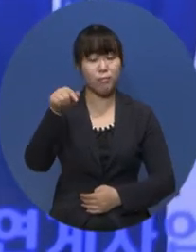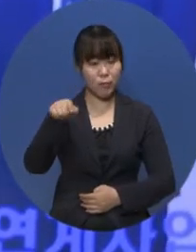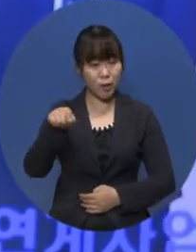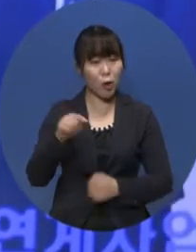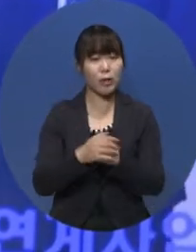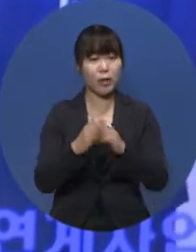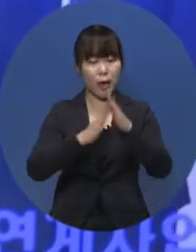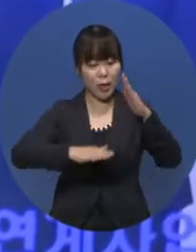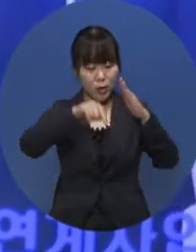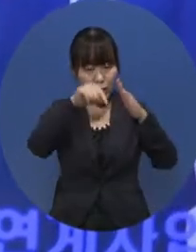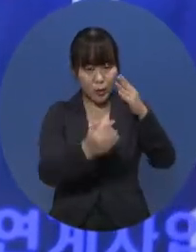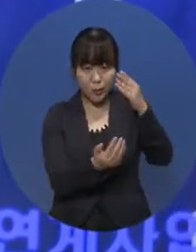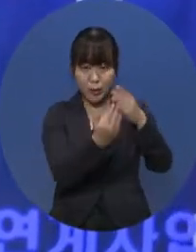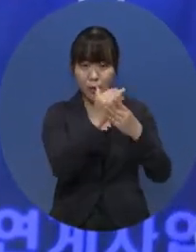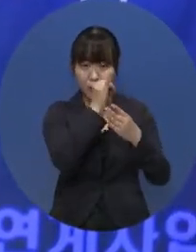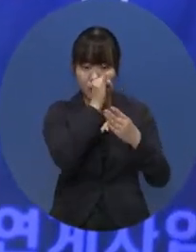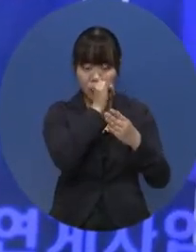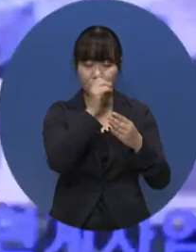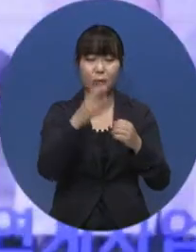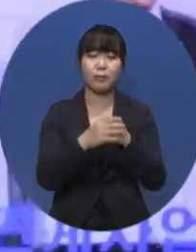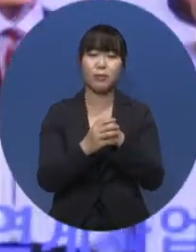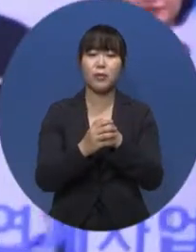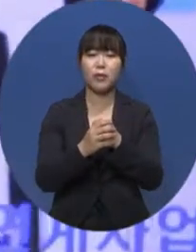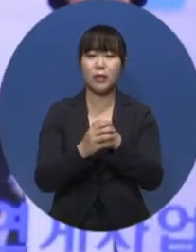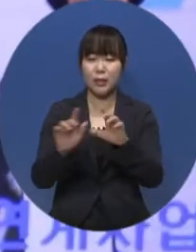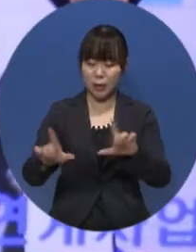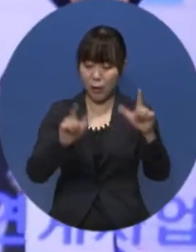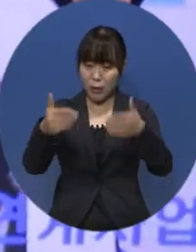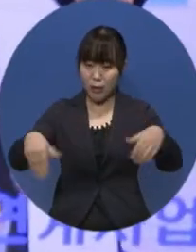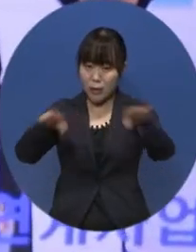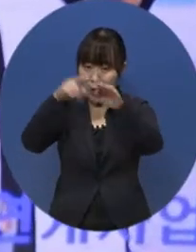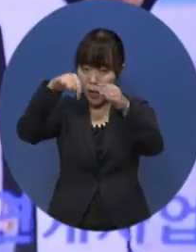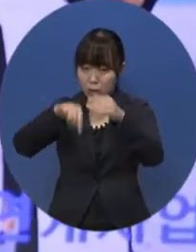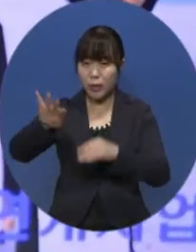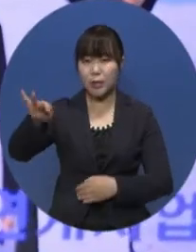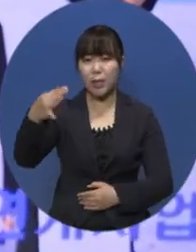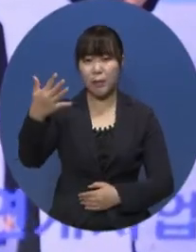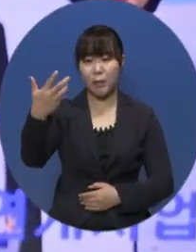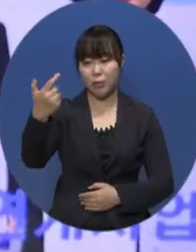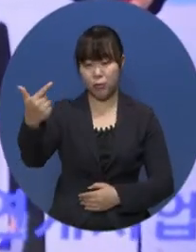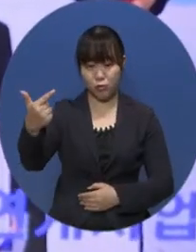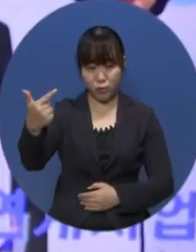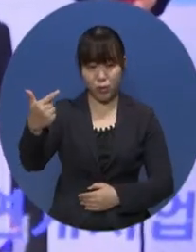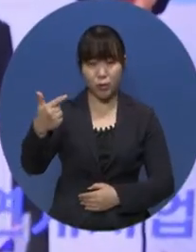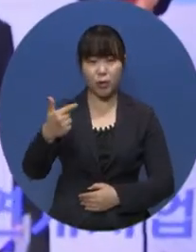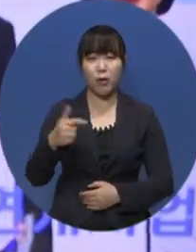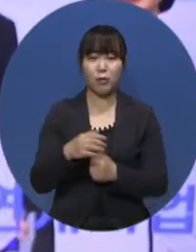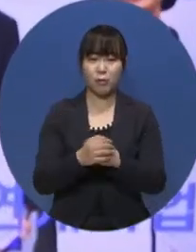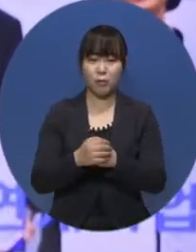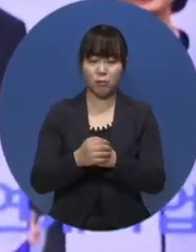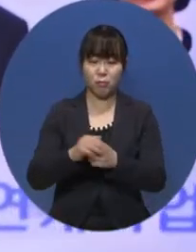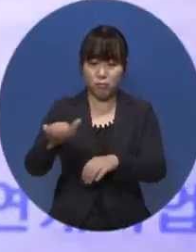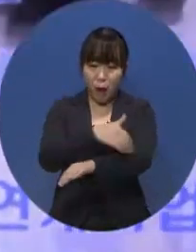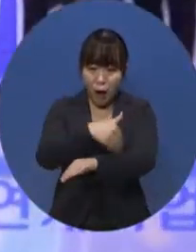4,450건이 가정 내에서 발생했고 이어 생활시설 486건,